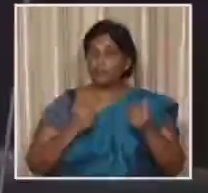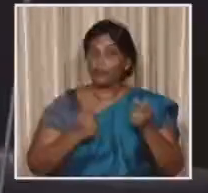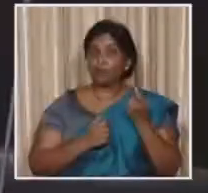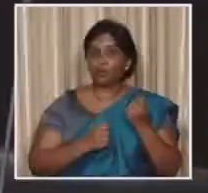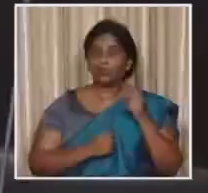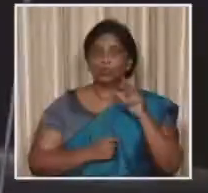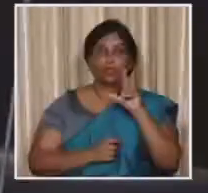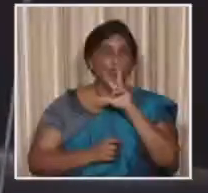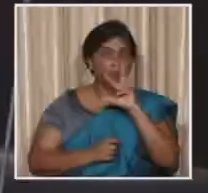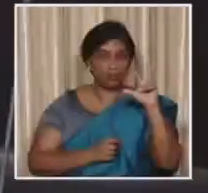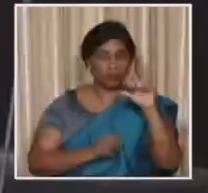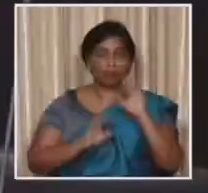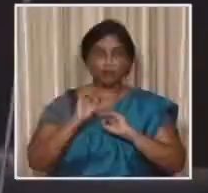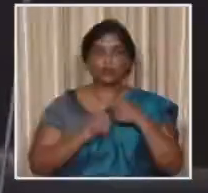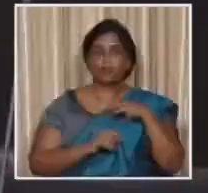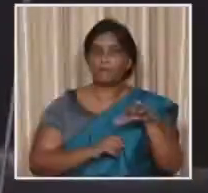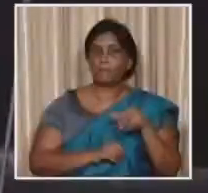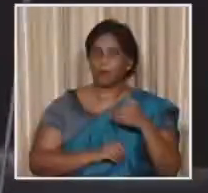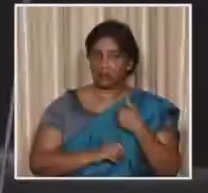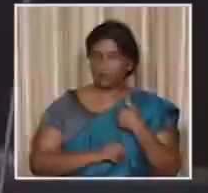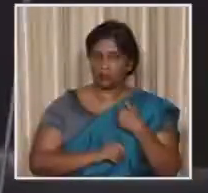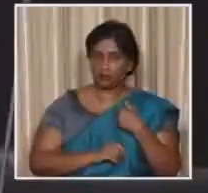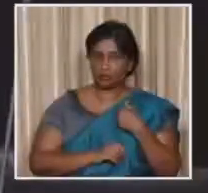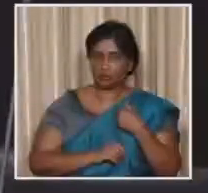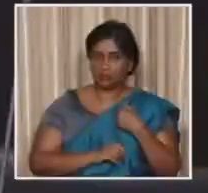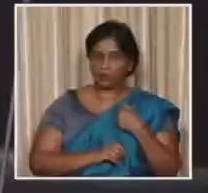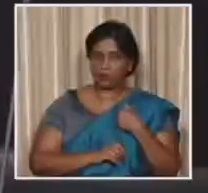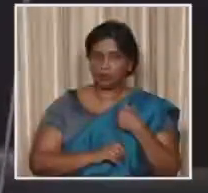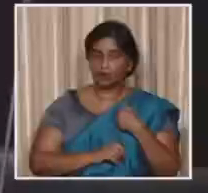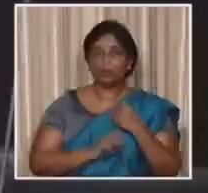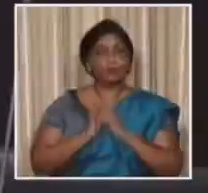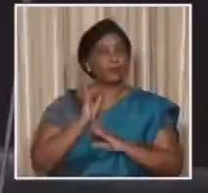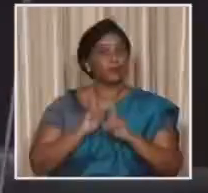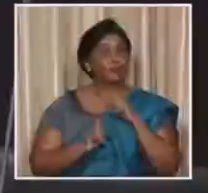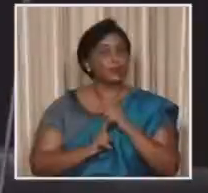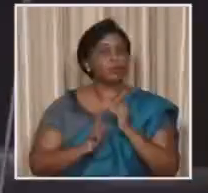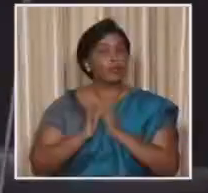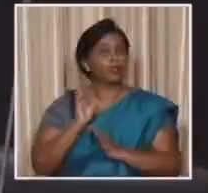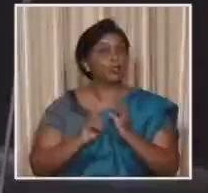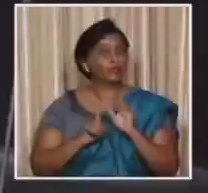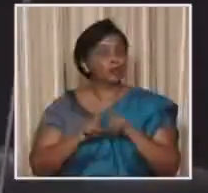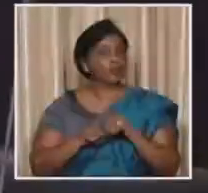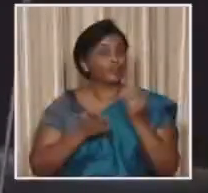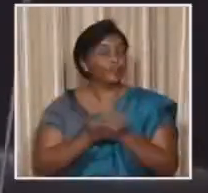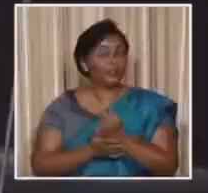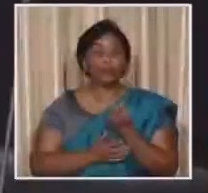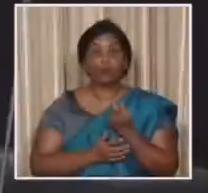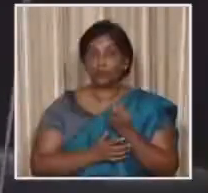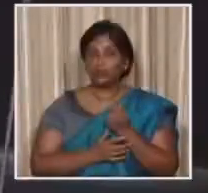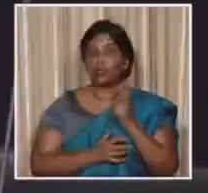මුදලින් 118යි මම පාවිච්චි කරලා තියෙන්නේ අමාත්‍යාංශයට ඇමතිවරයා වශයෙන් වෙන් කරපු